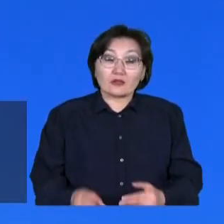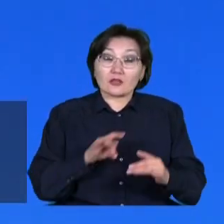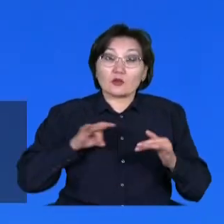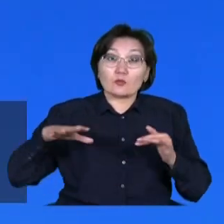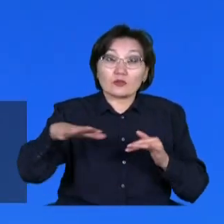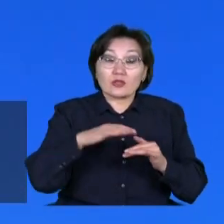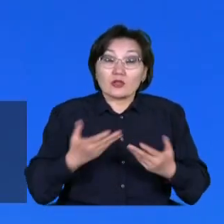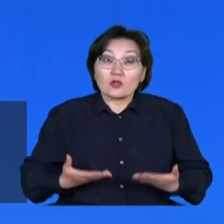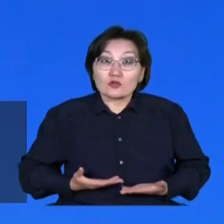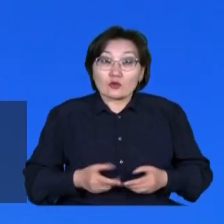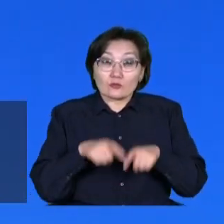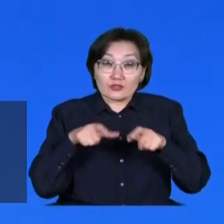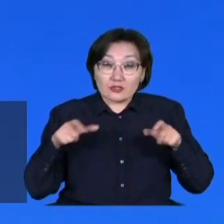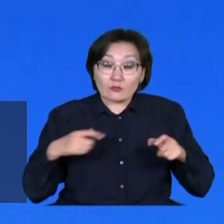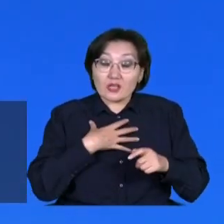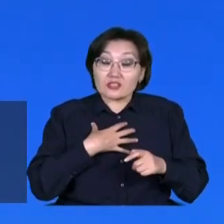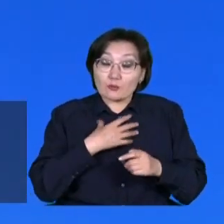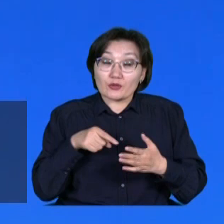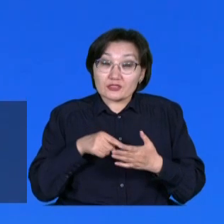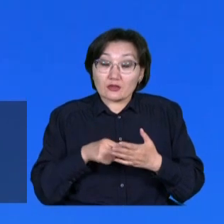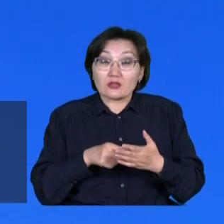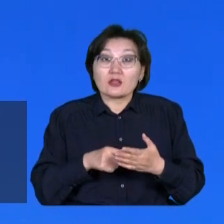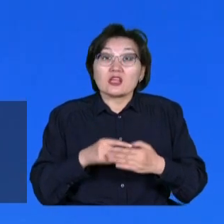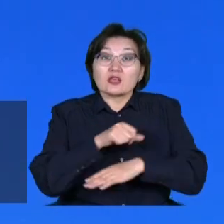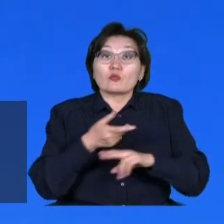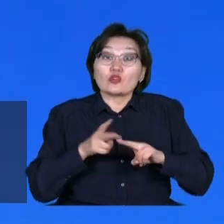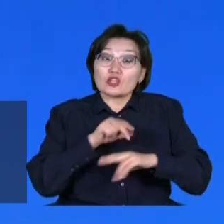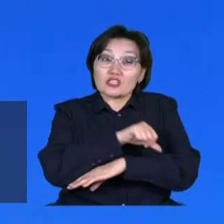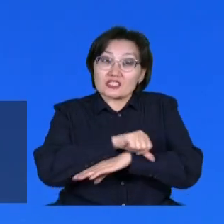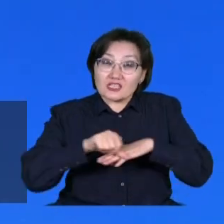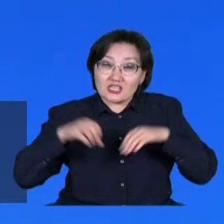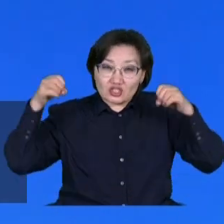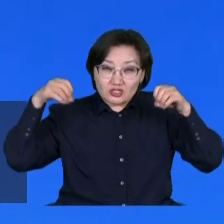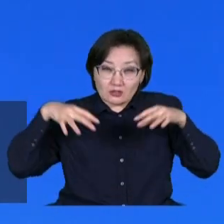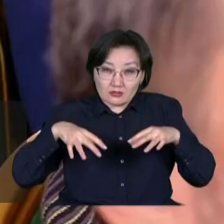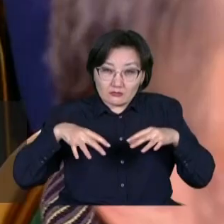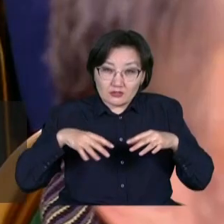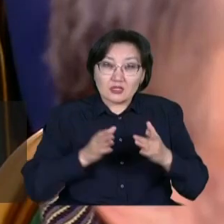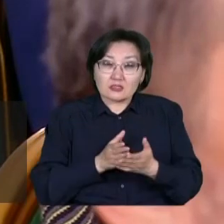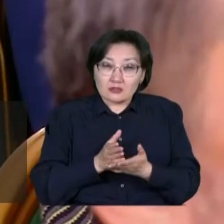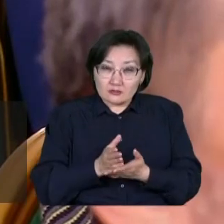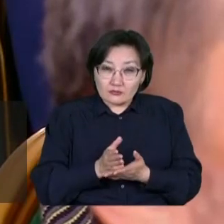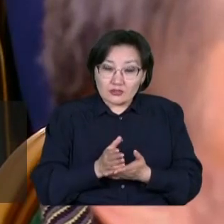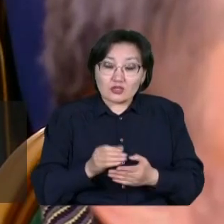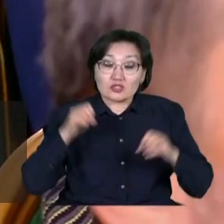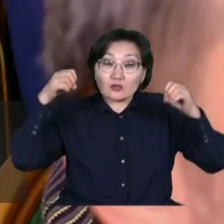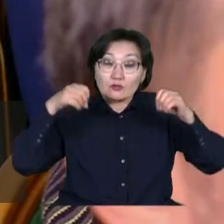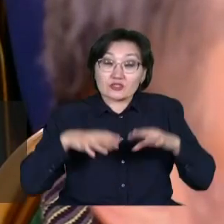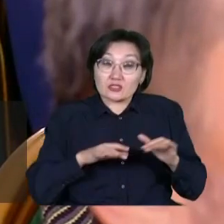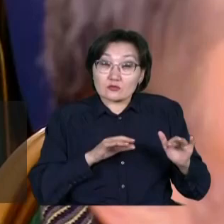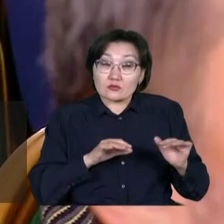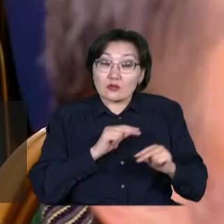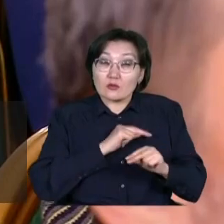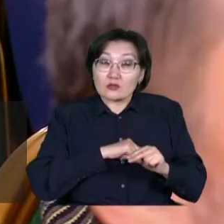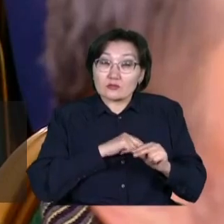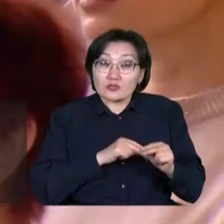Аудандарыңыздағы тұрғындары толғандыратын мәселелердің бірі сыртқы шырақтардың саласы. Жарықтандыру функциясын